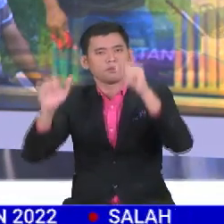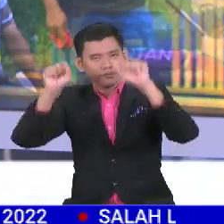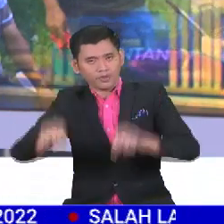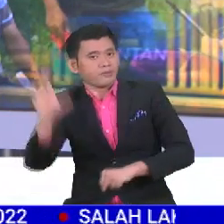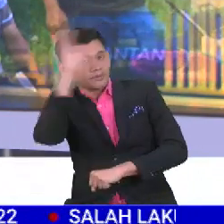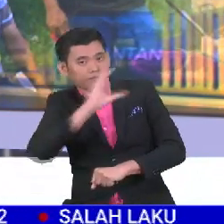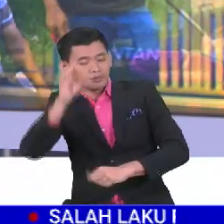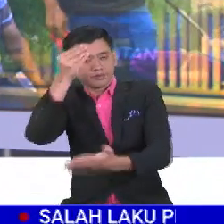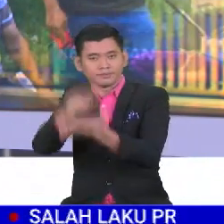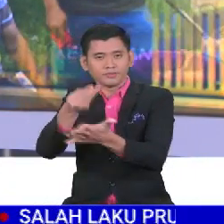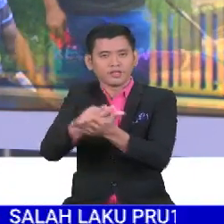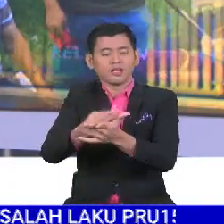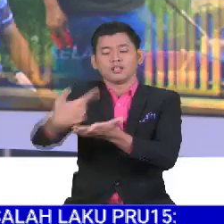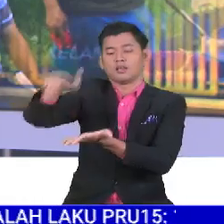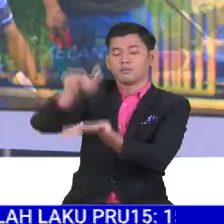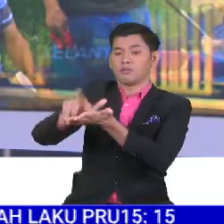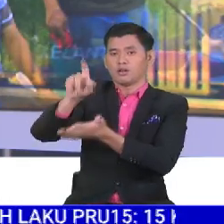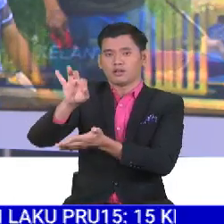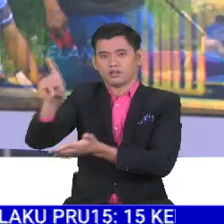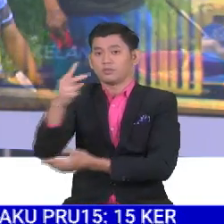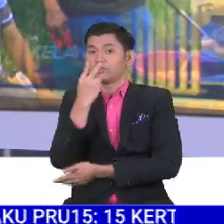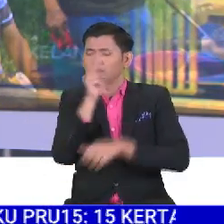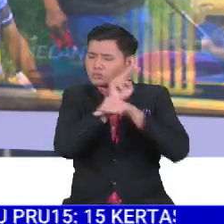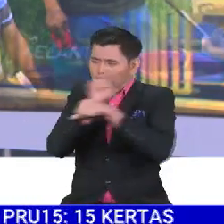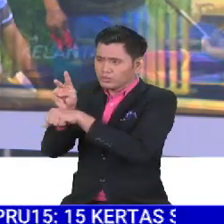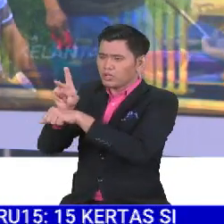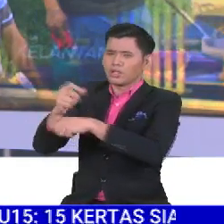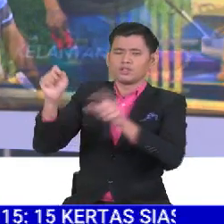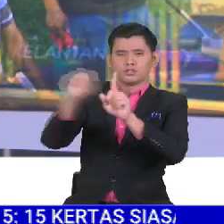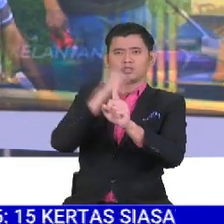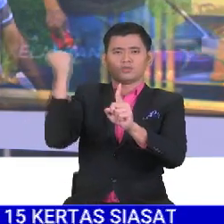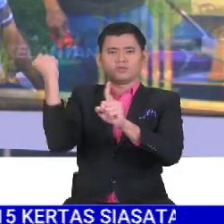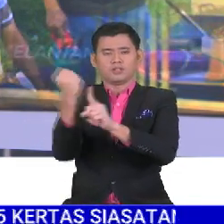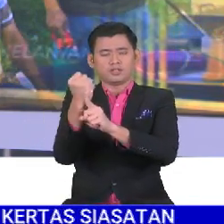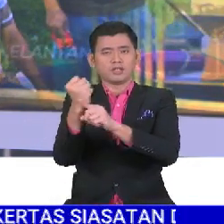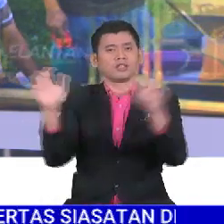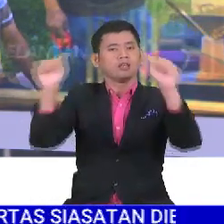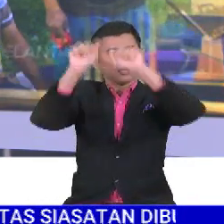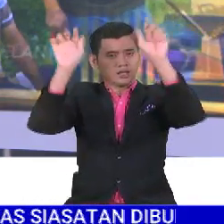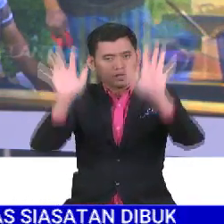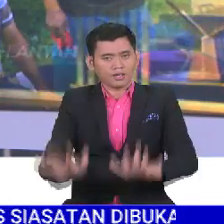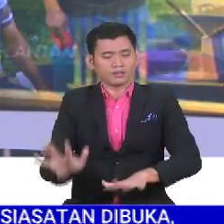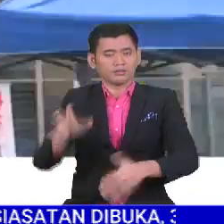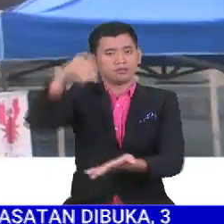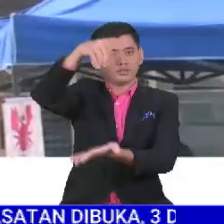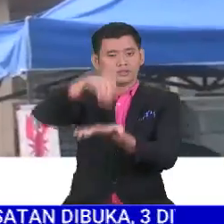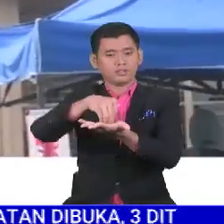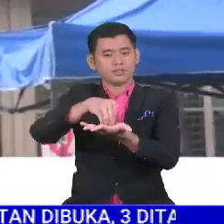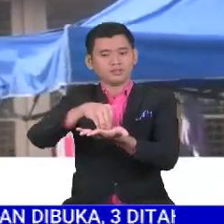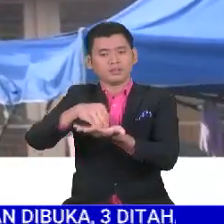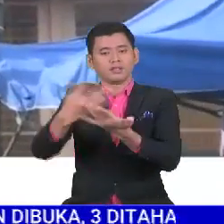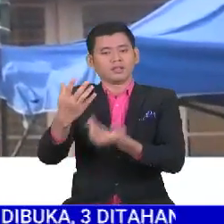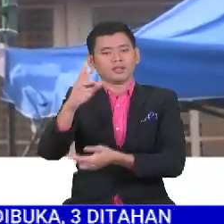mencari rezeki. Wartawan Alif Ashraf Kamanor meninjau suasana hujung minggu di nut pokok getah.